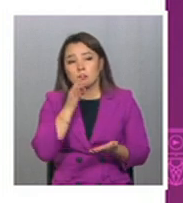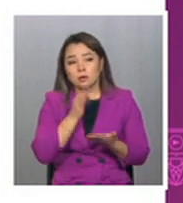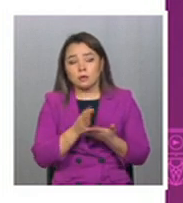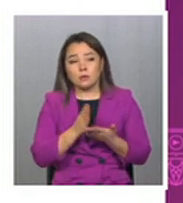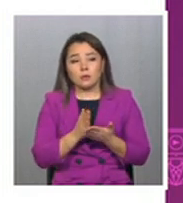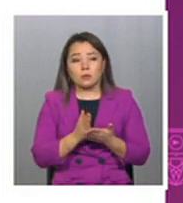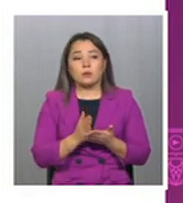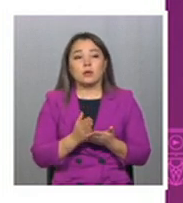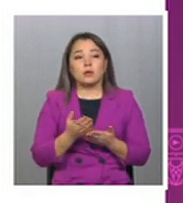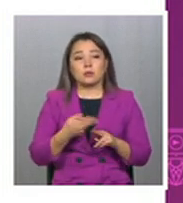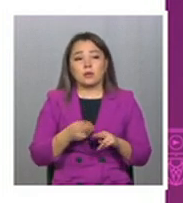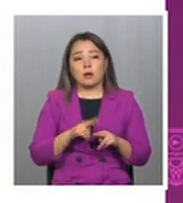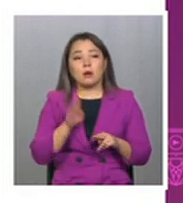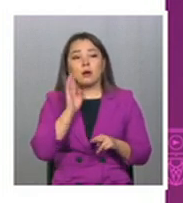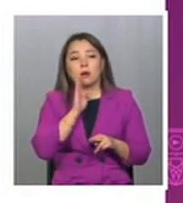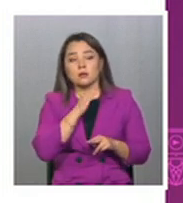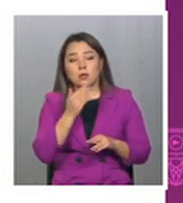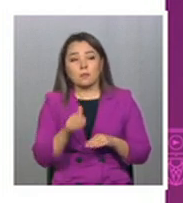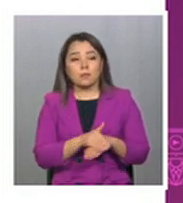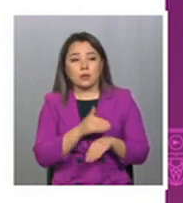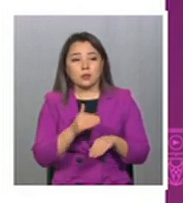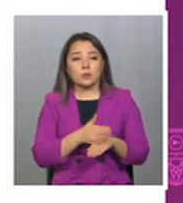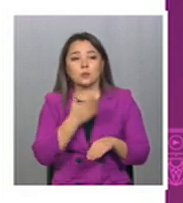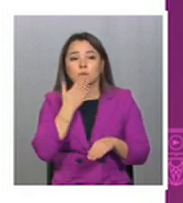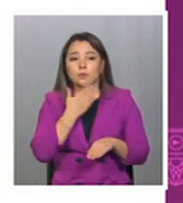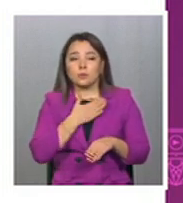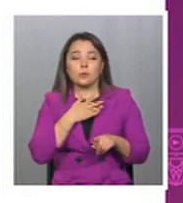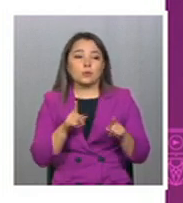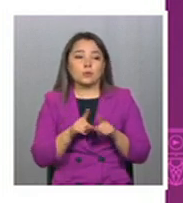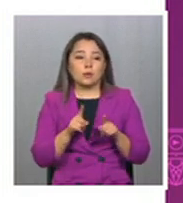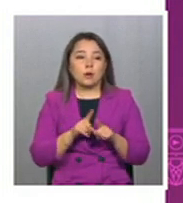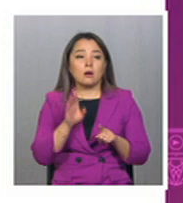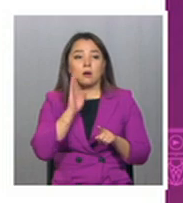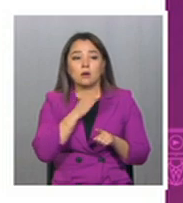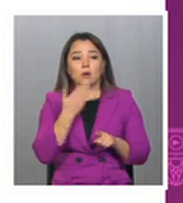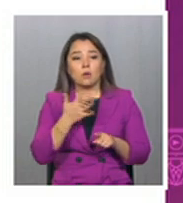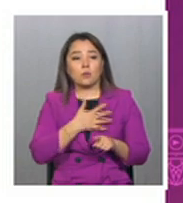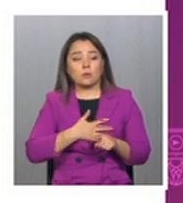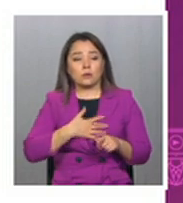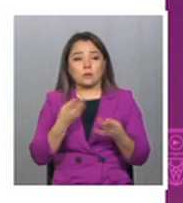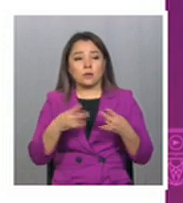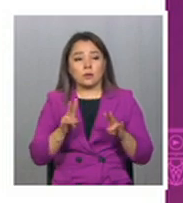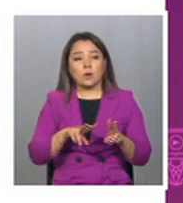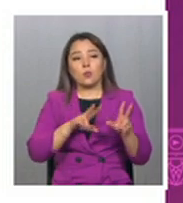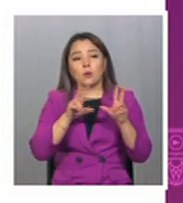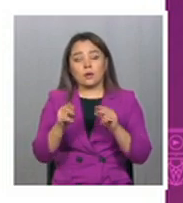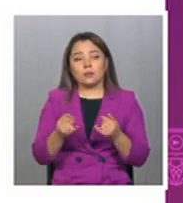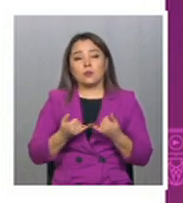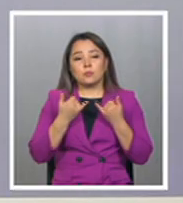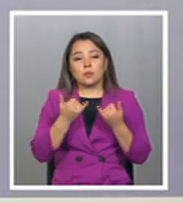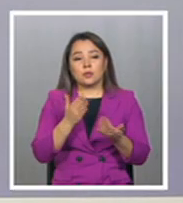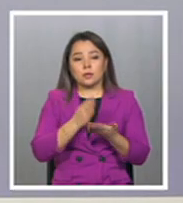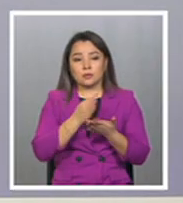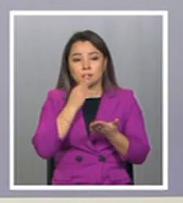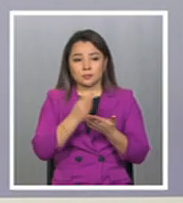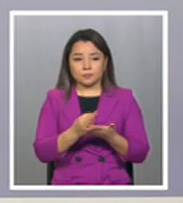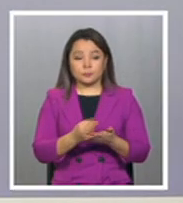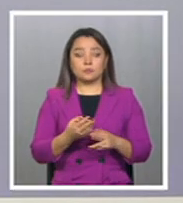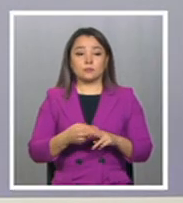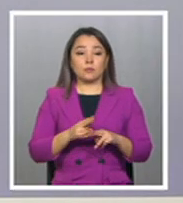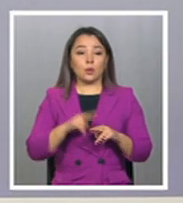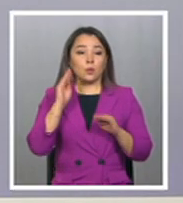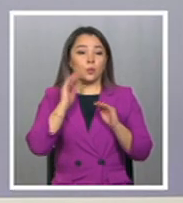сыйластығы, яғни анасына деген мейірімінің шексіздігі, анасы уайымдамасын деп уәде беруі.